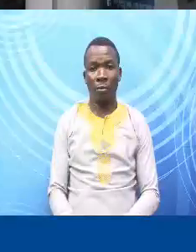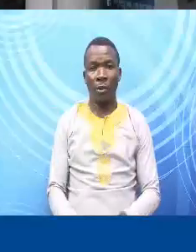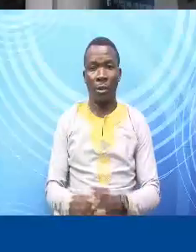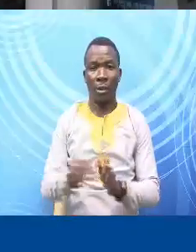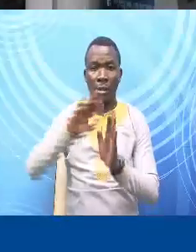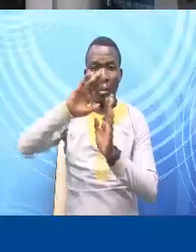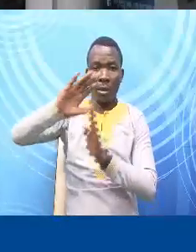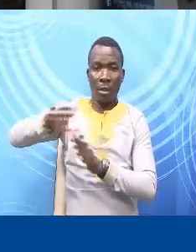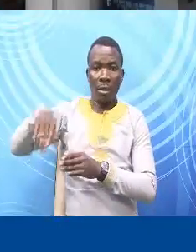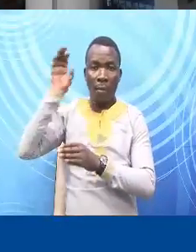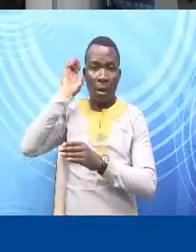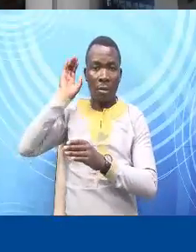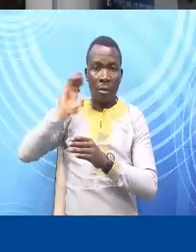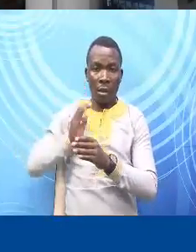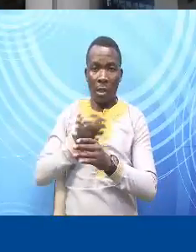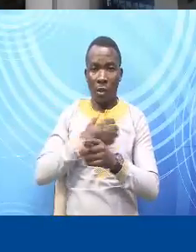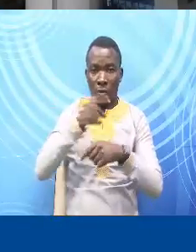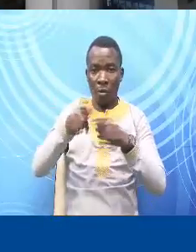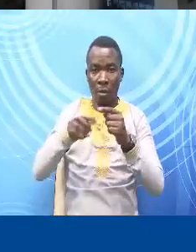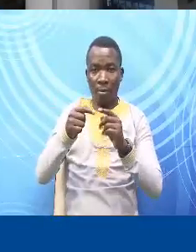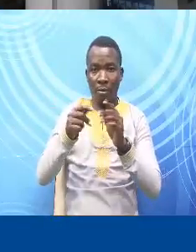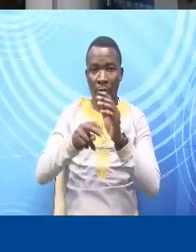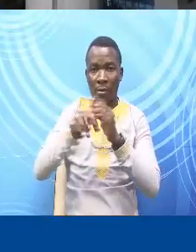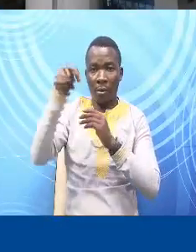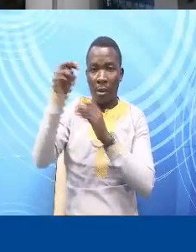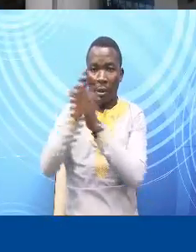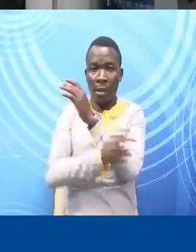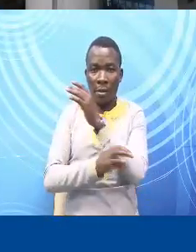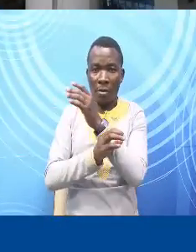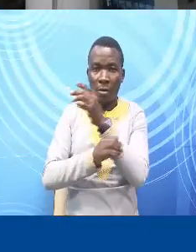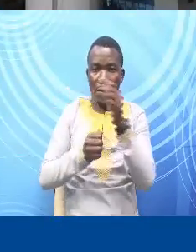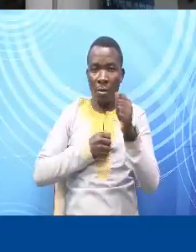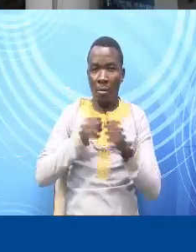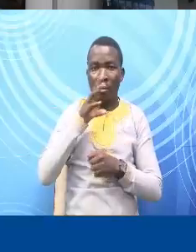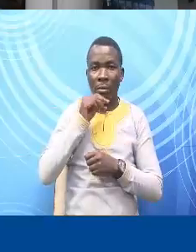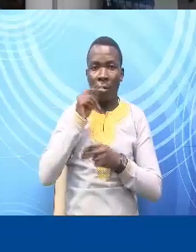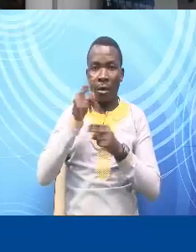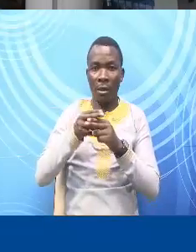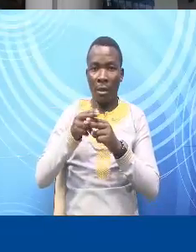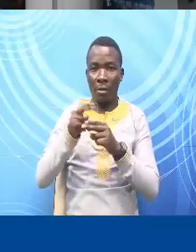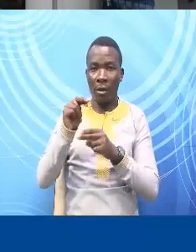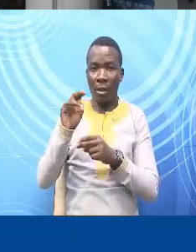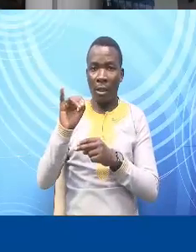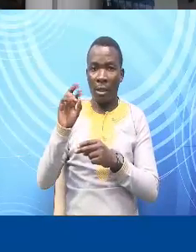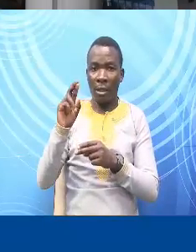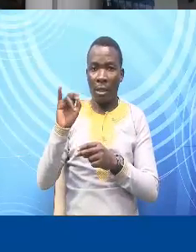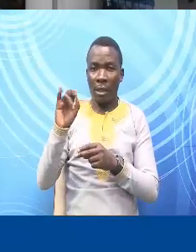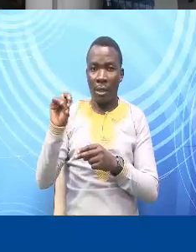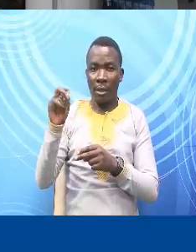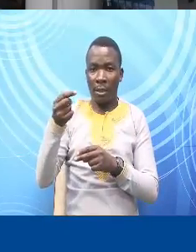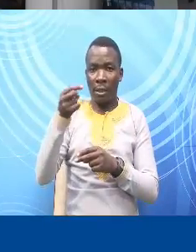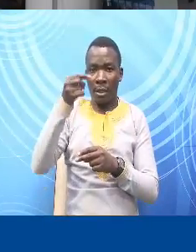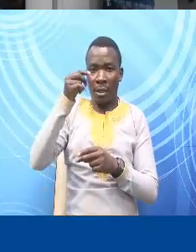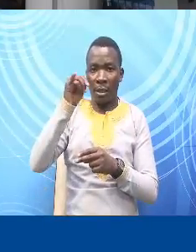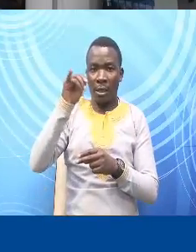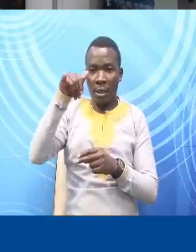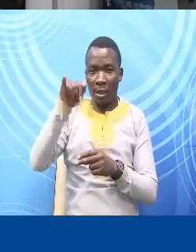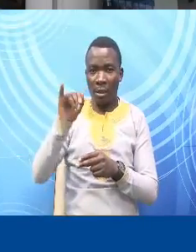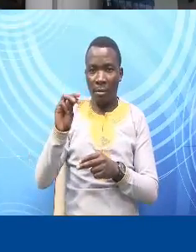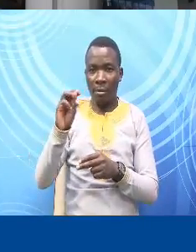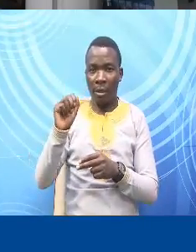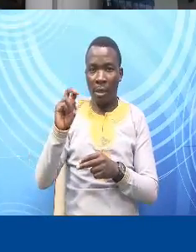Reka amakuru yacu tuyakomereze mu majyaruguru y'igihugu cy'u Rwanda, aho umugabo witwa Niringimana atuye mu mudugudu wa Kungo, akagari